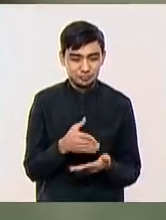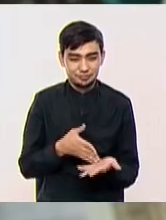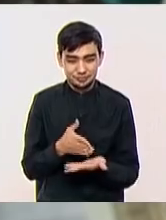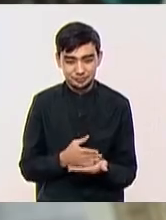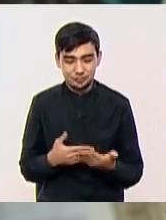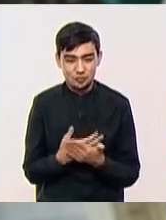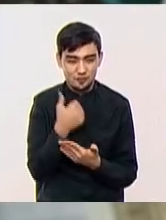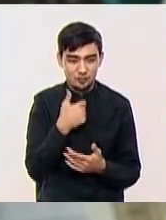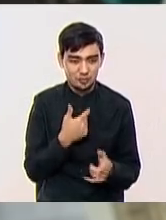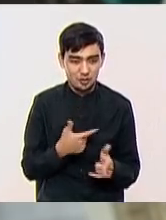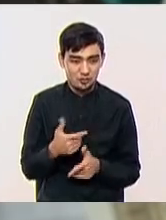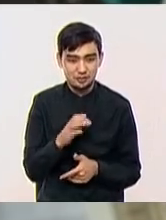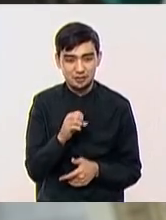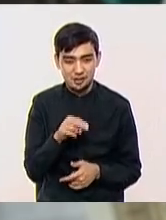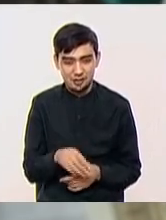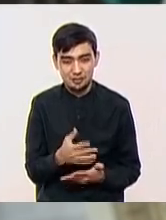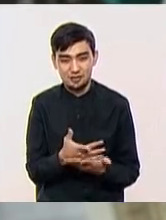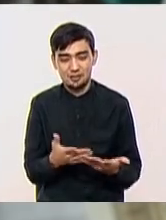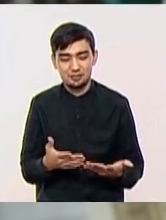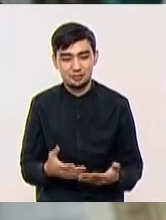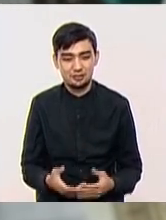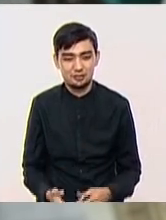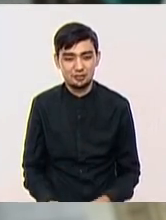жылға. Одан бөлек салат, әртүрлі.